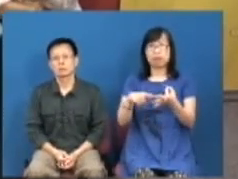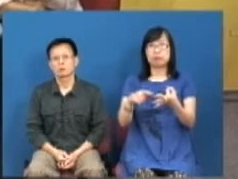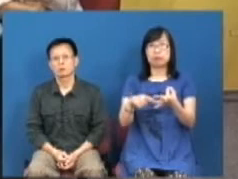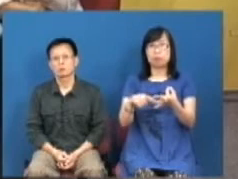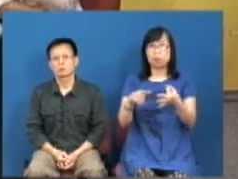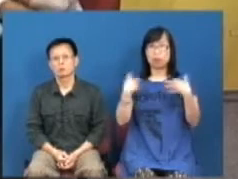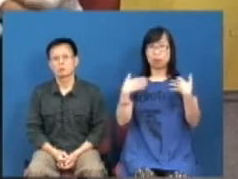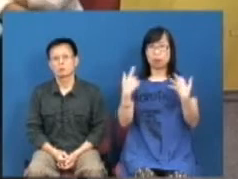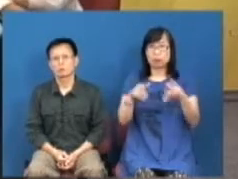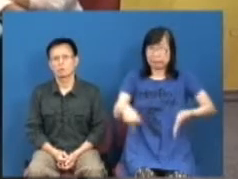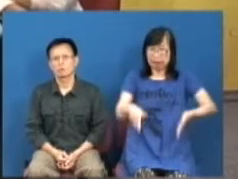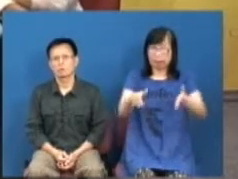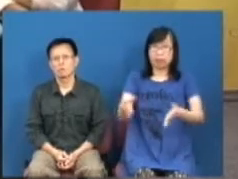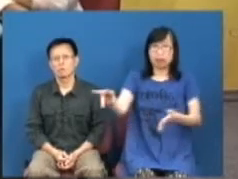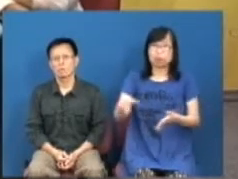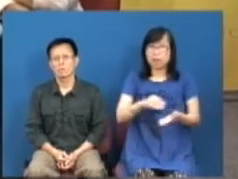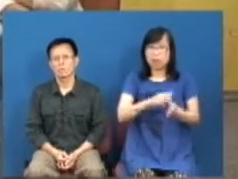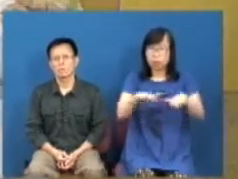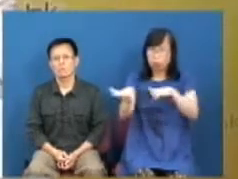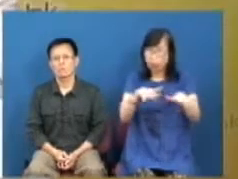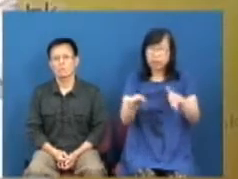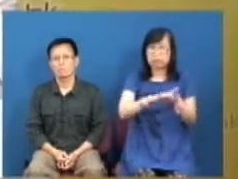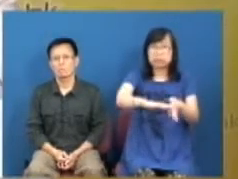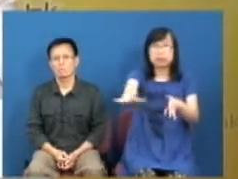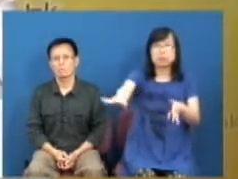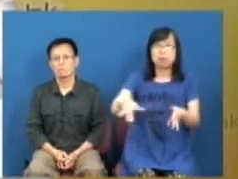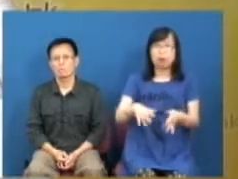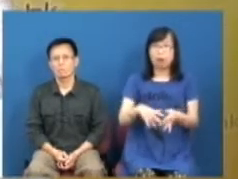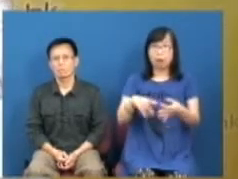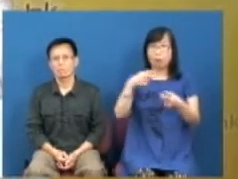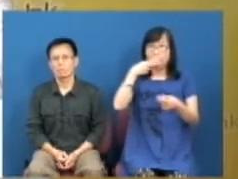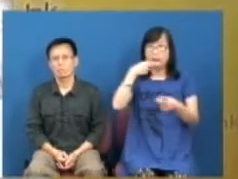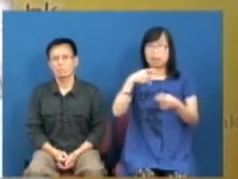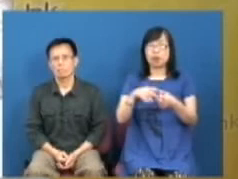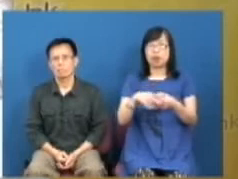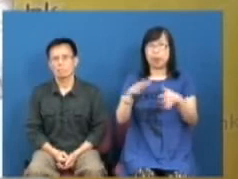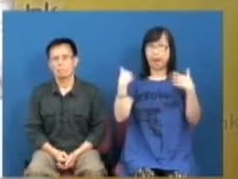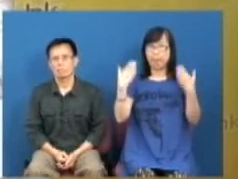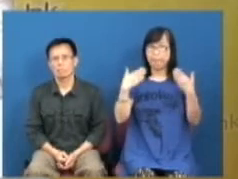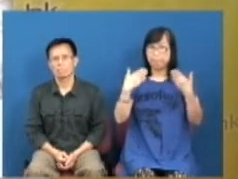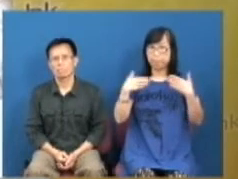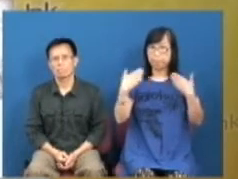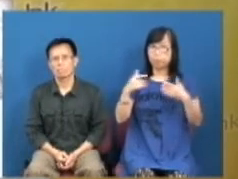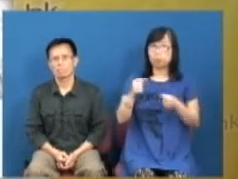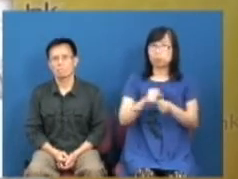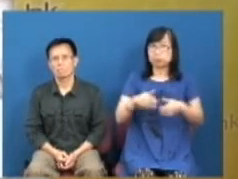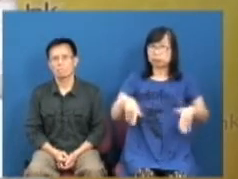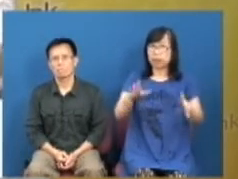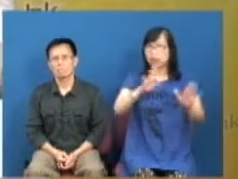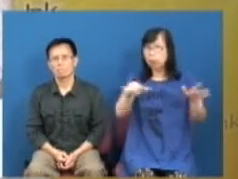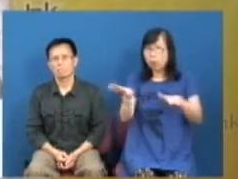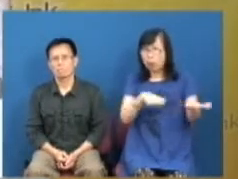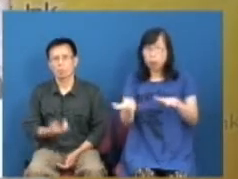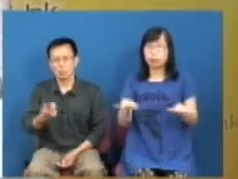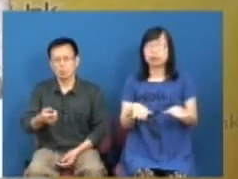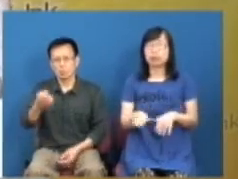了、好像我記得好像荷里活道落一點就已經是海來的了， 可能低